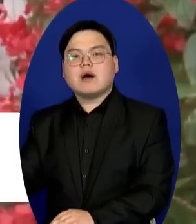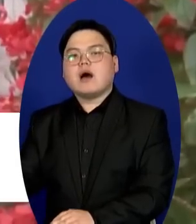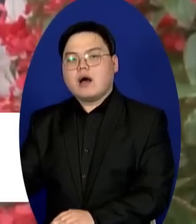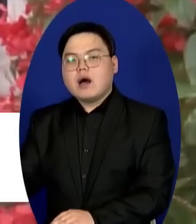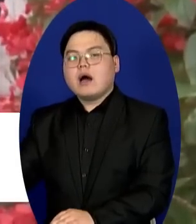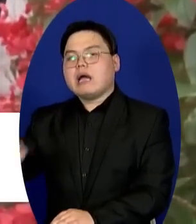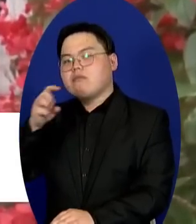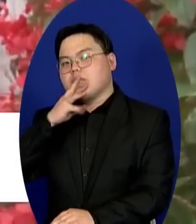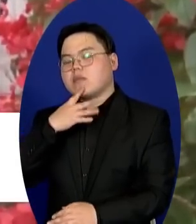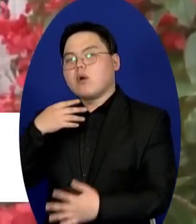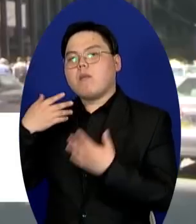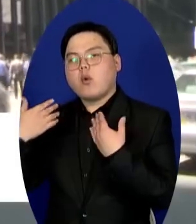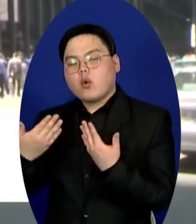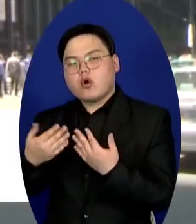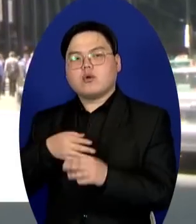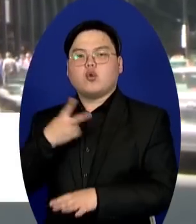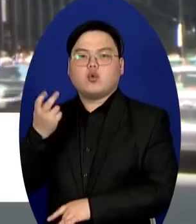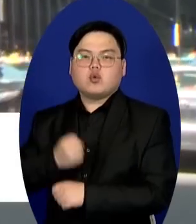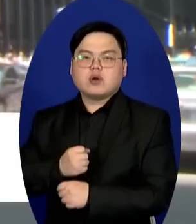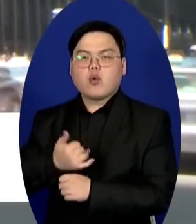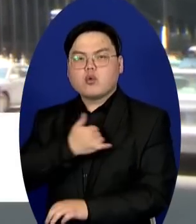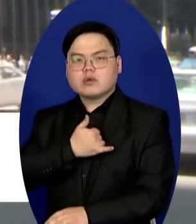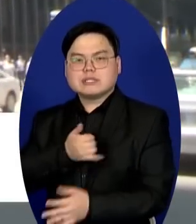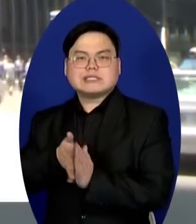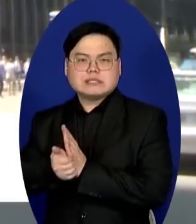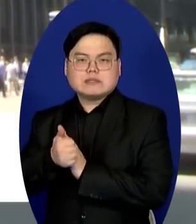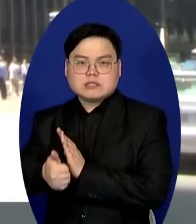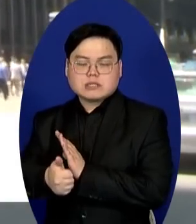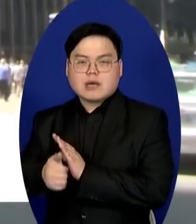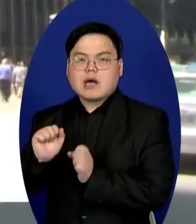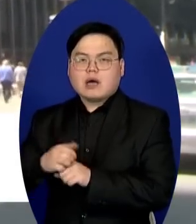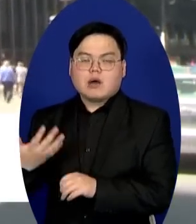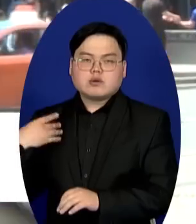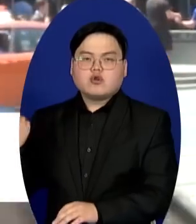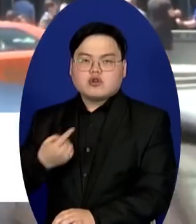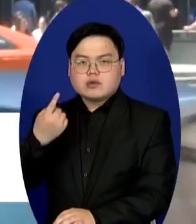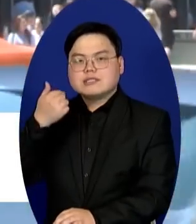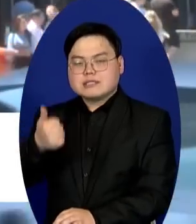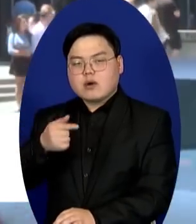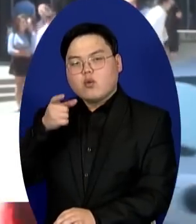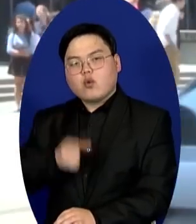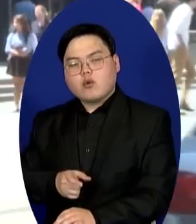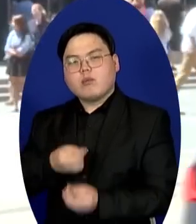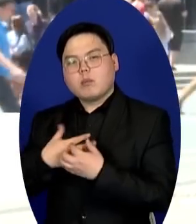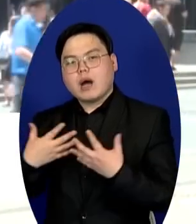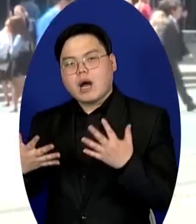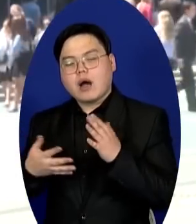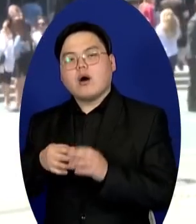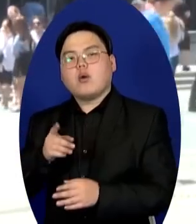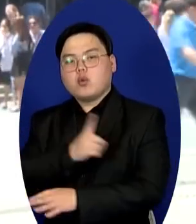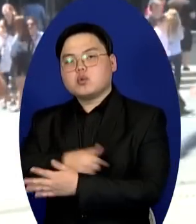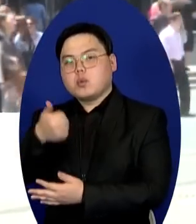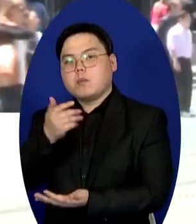хэвлэм баг хурл болоод бусад олон нийтийн арга хэмжээ удирдах өндөр чадвартай басгүй хариуцлагатай өндөр албад тасч байсан зэрэг олон давуу талтай